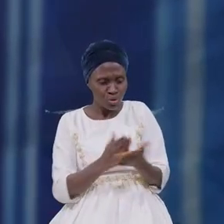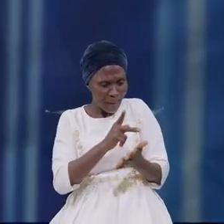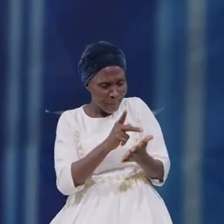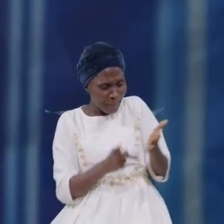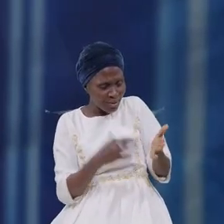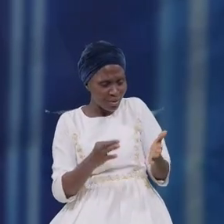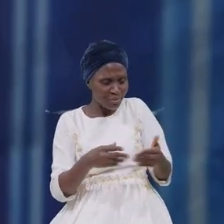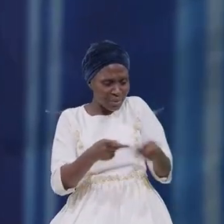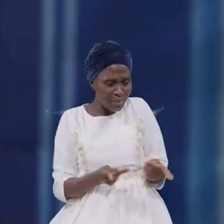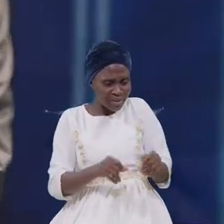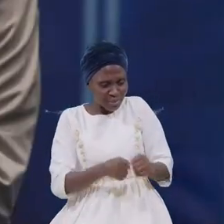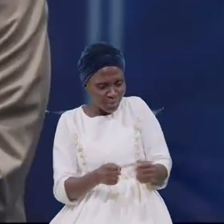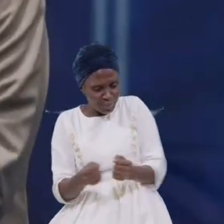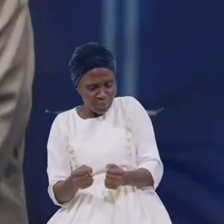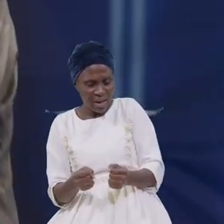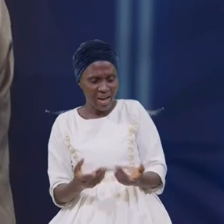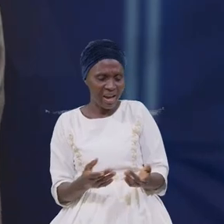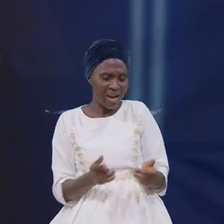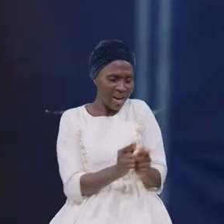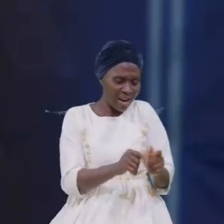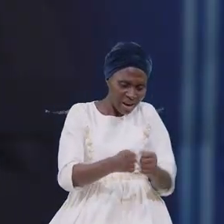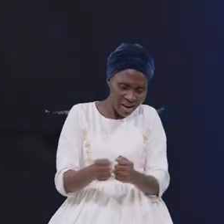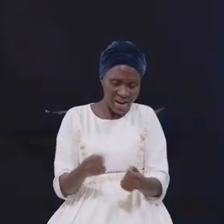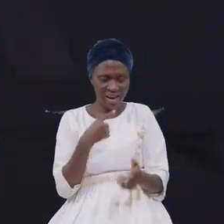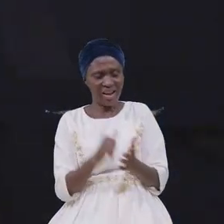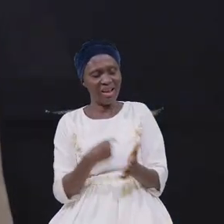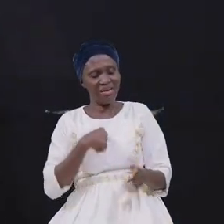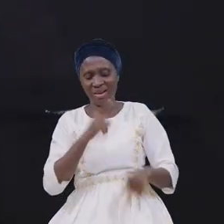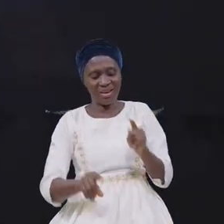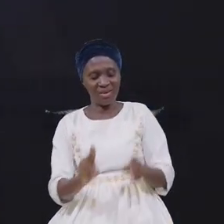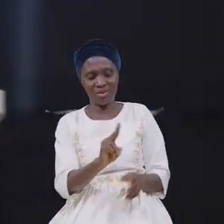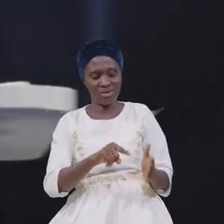cassée, un peu. Mais quand je ne vais pas l'utiliser. Alors